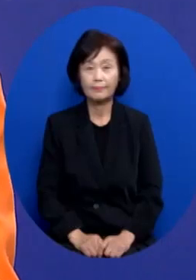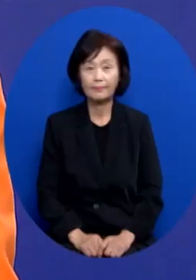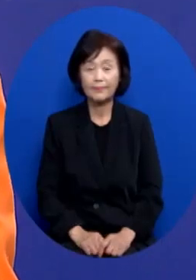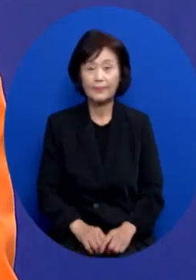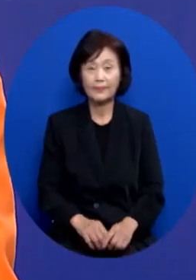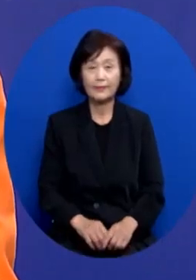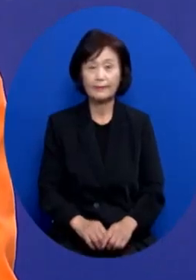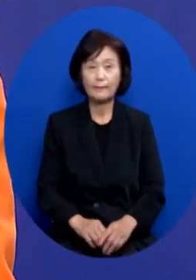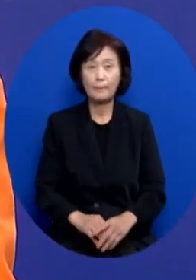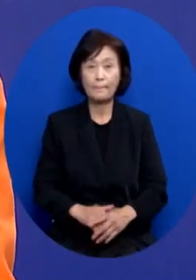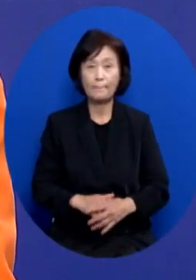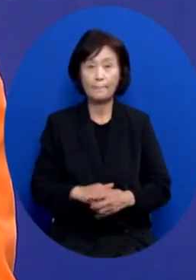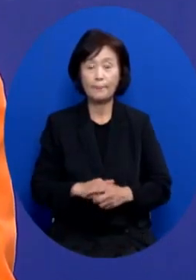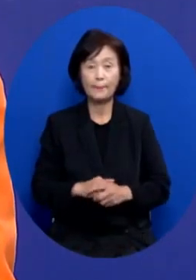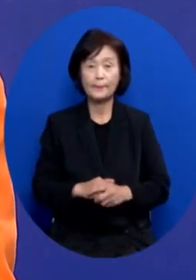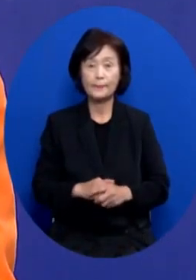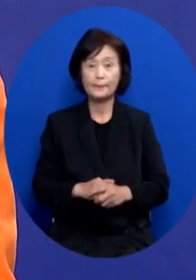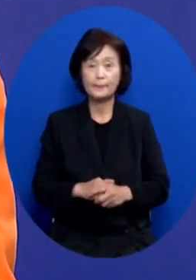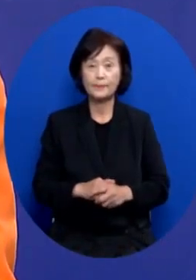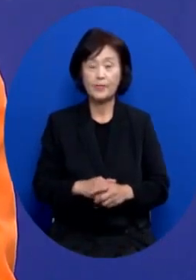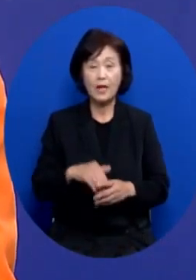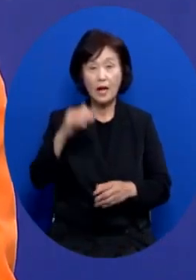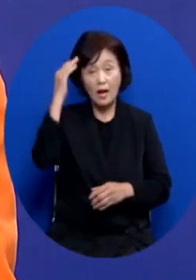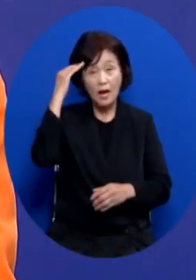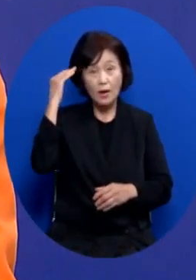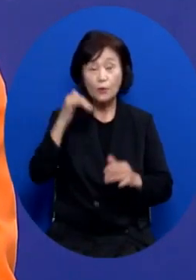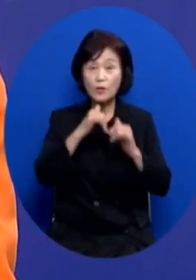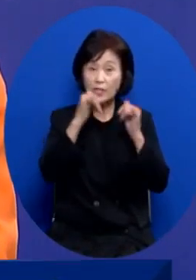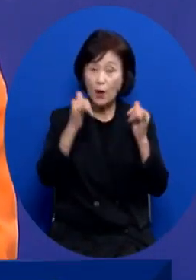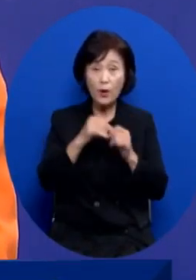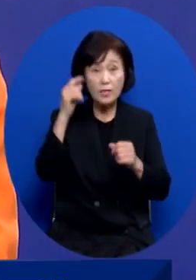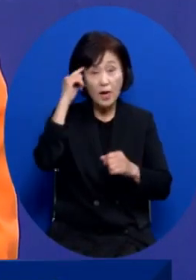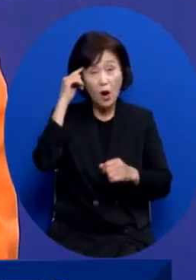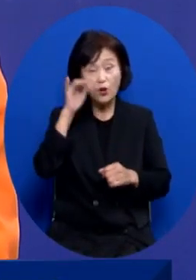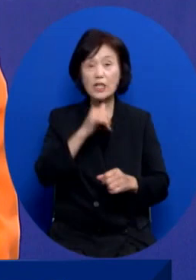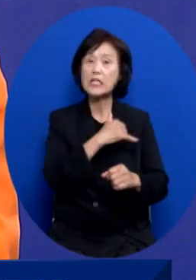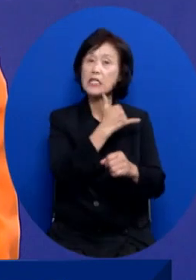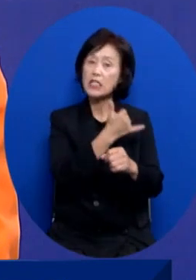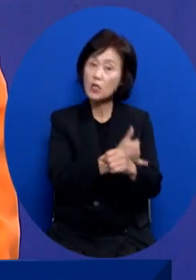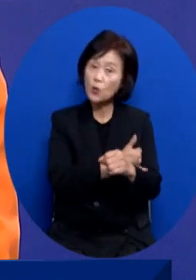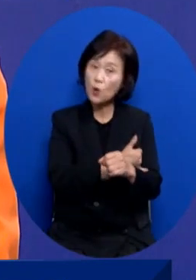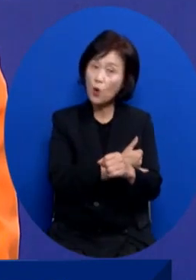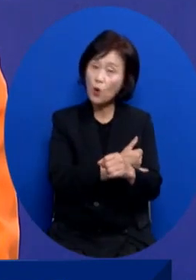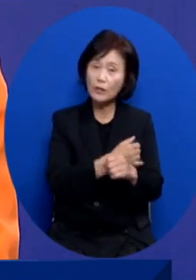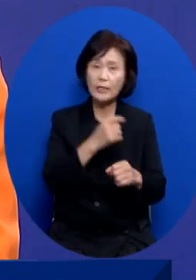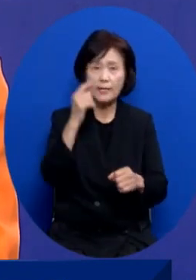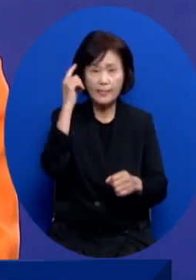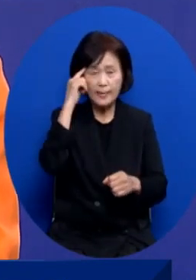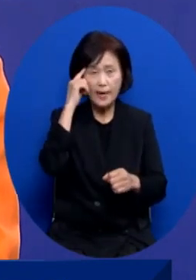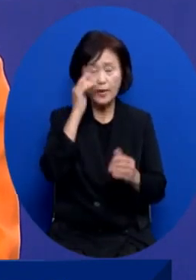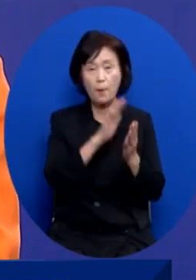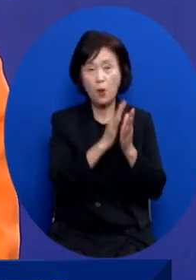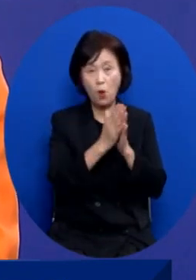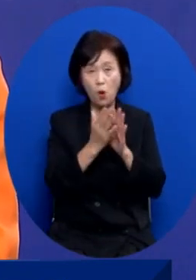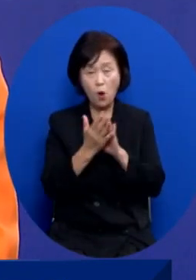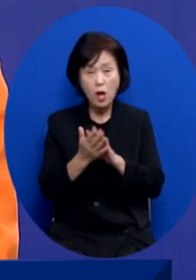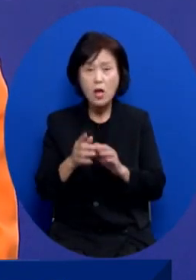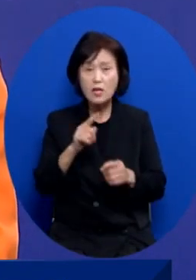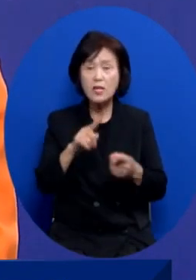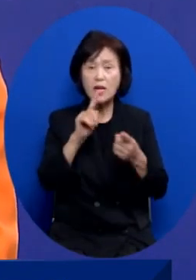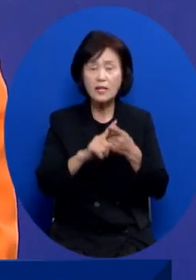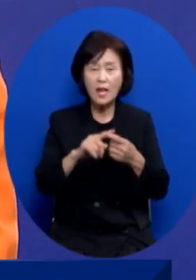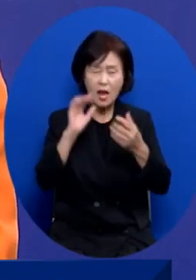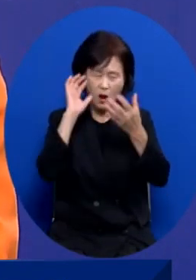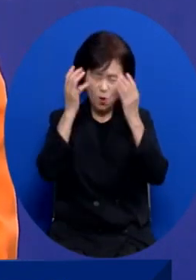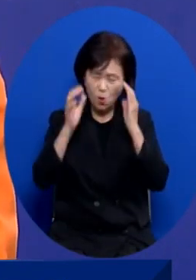각 지역별 소식입니다 한국 사회가 인식하는 인권의 정의가 변화하면서 이에 따른 혼란이 학생들에게도